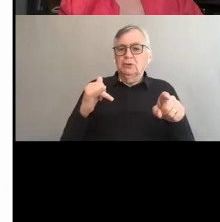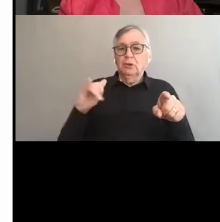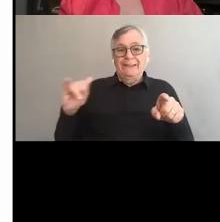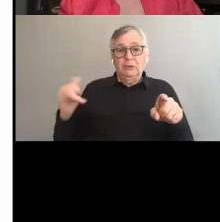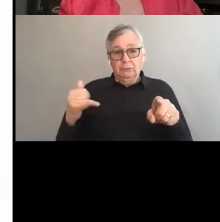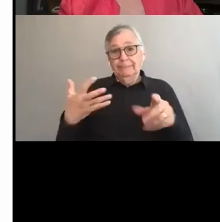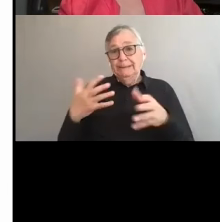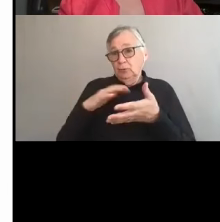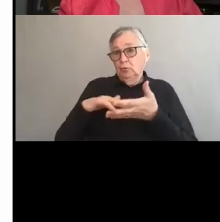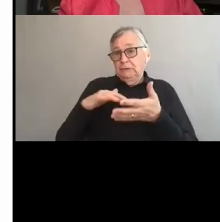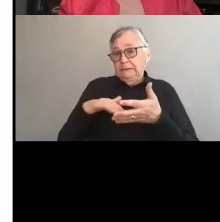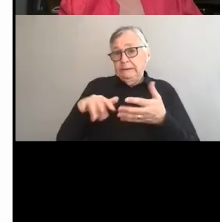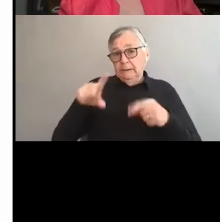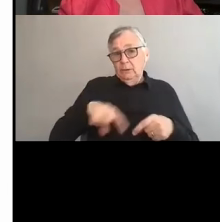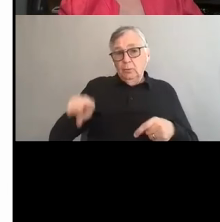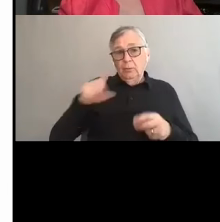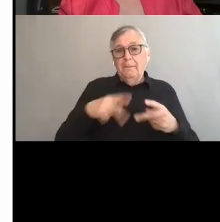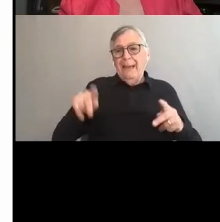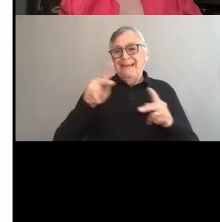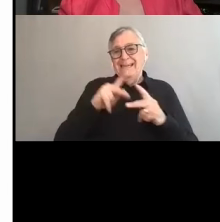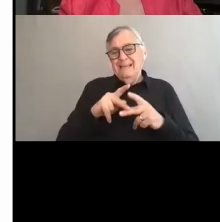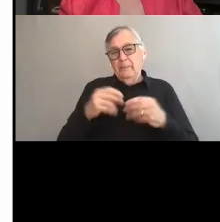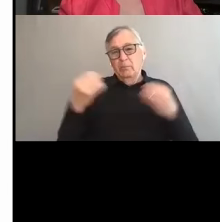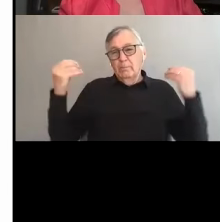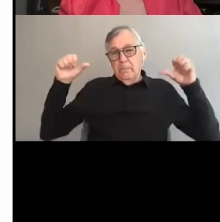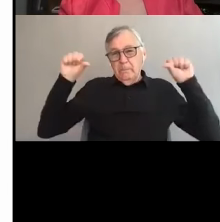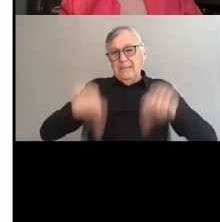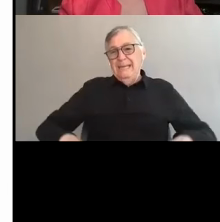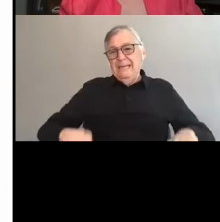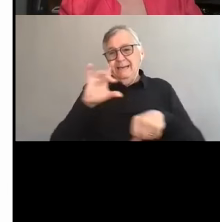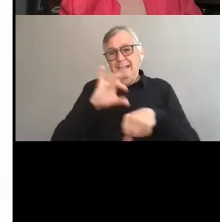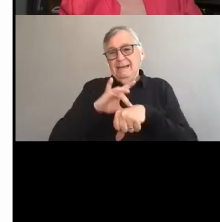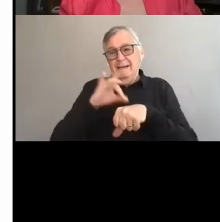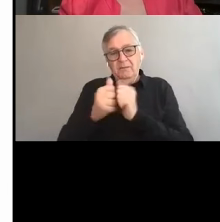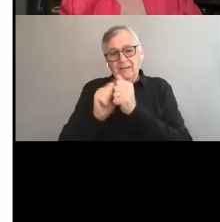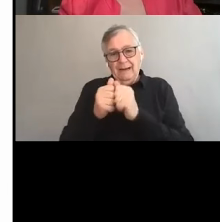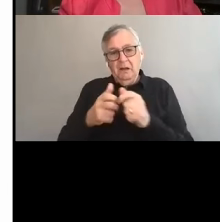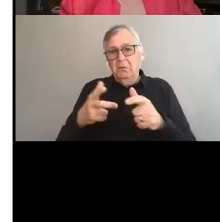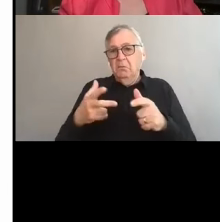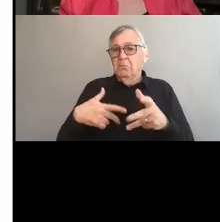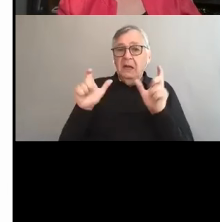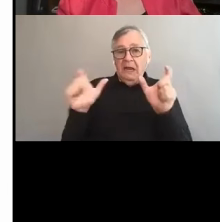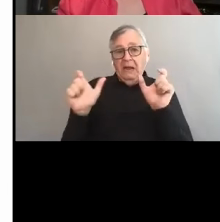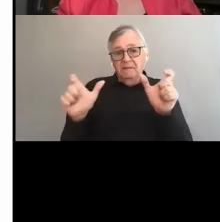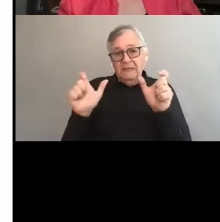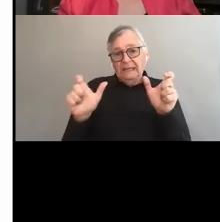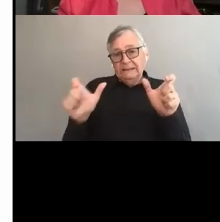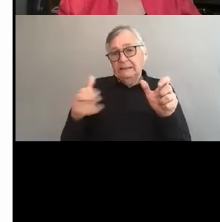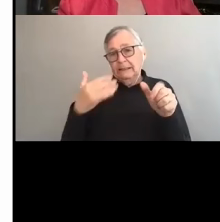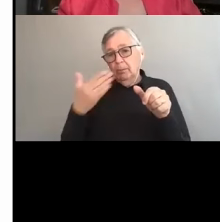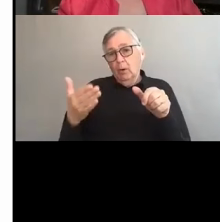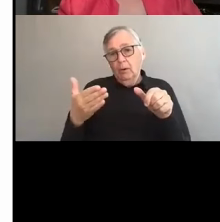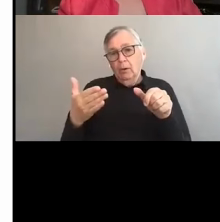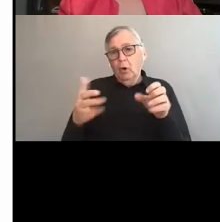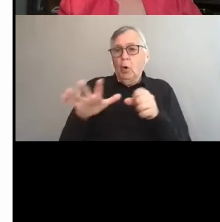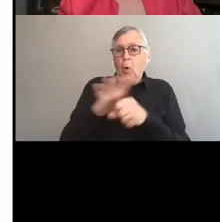été étudié dans les pires pays, les pays avec lesquels il y a le plus de variants, puis a gardé quand même une efficacité, pas